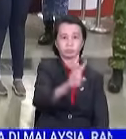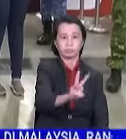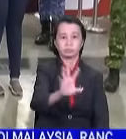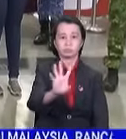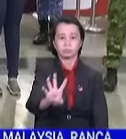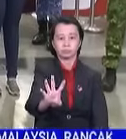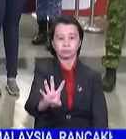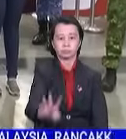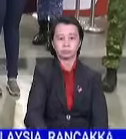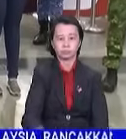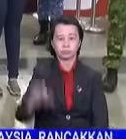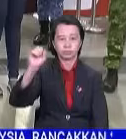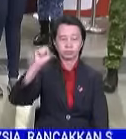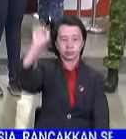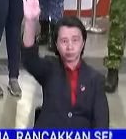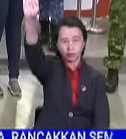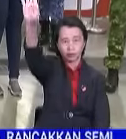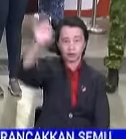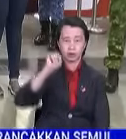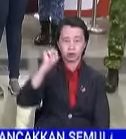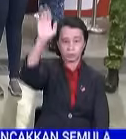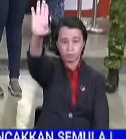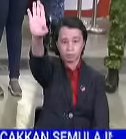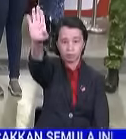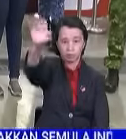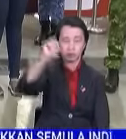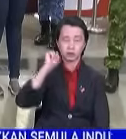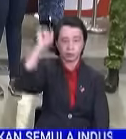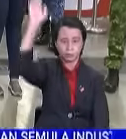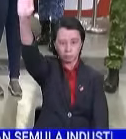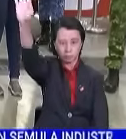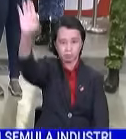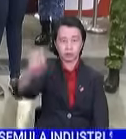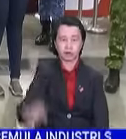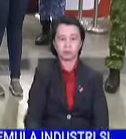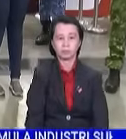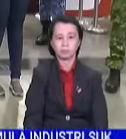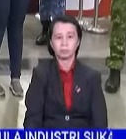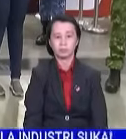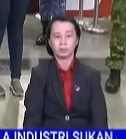ke-64 merdeka merdeka merdeka